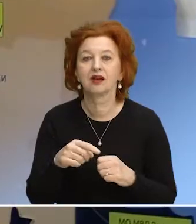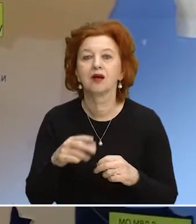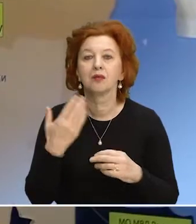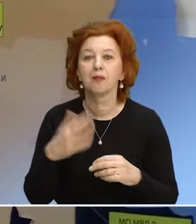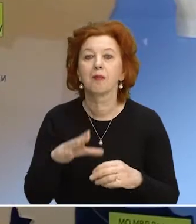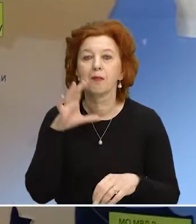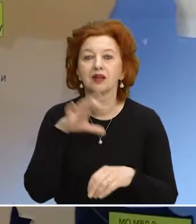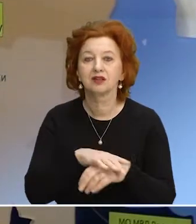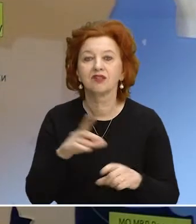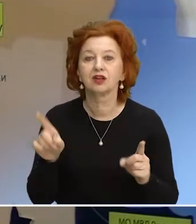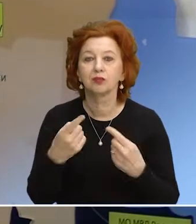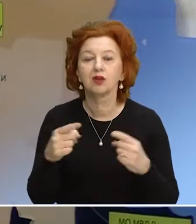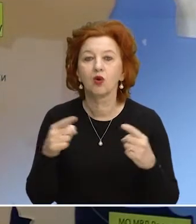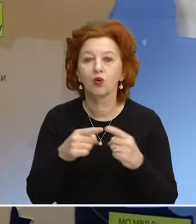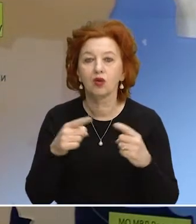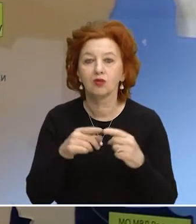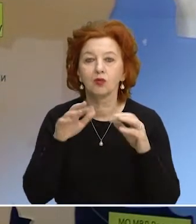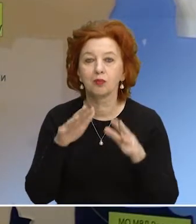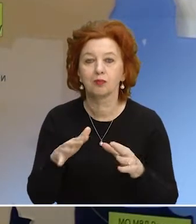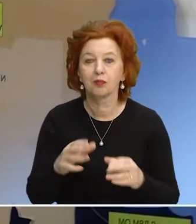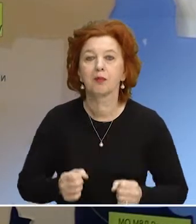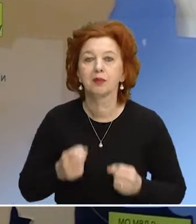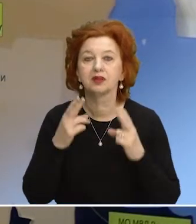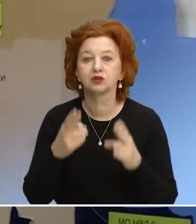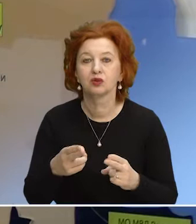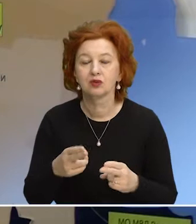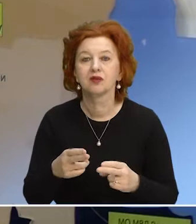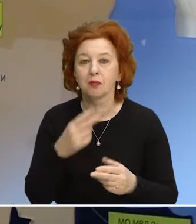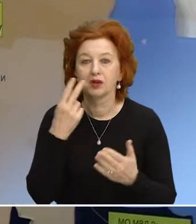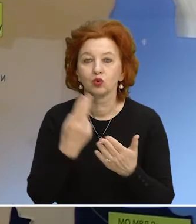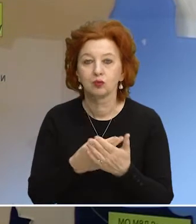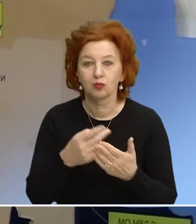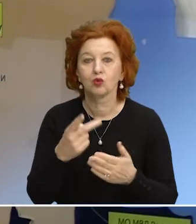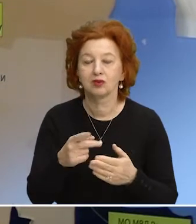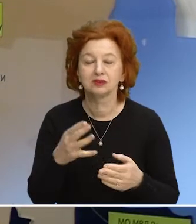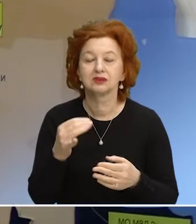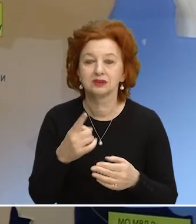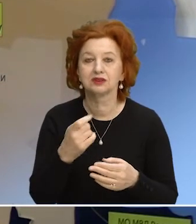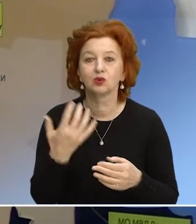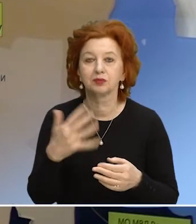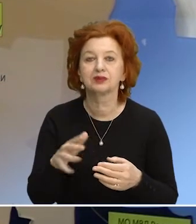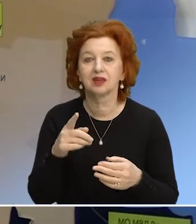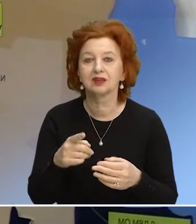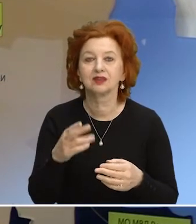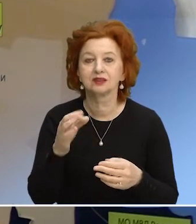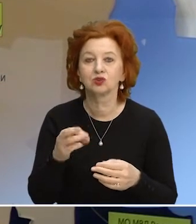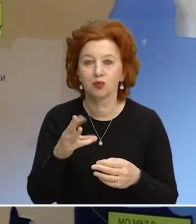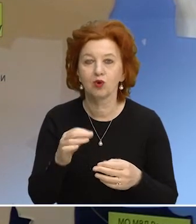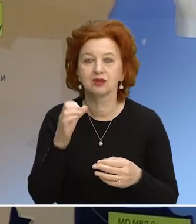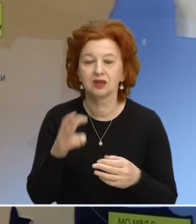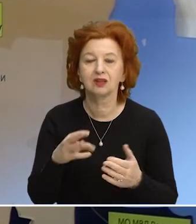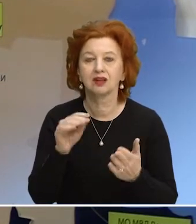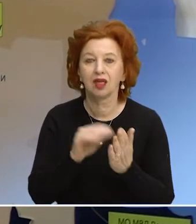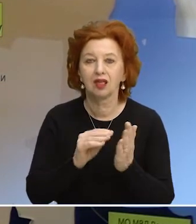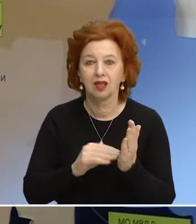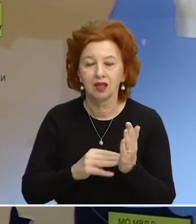Сейчас в отношении подозреваемого возбуждено уголовное дело по признакам преступления, предусмотренного частью 3 статьи 30 пунктом Г,